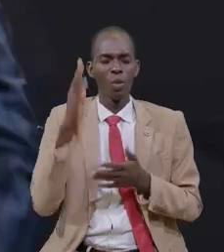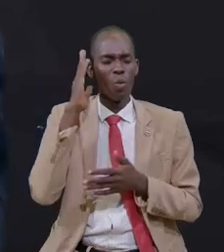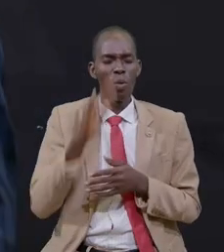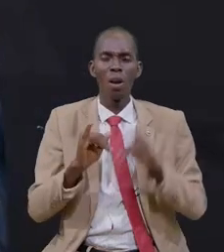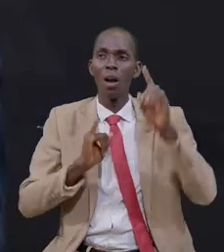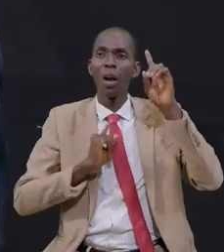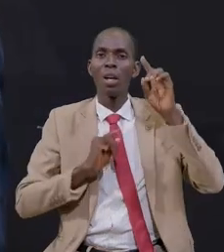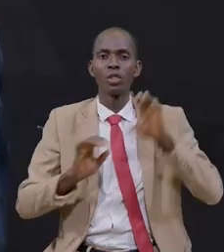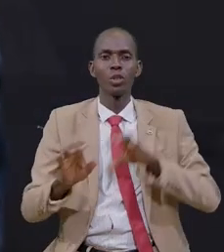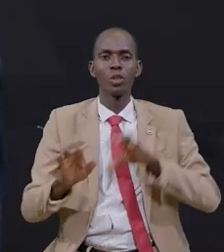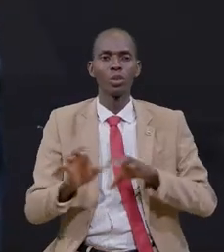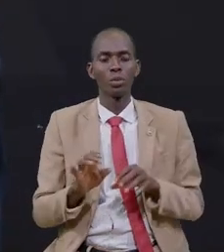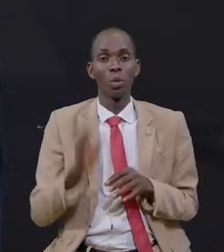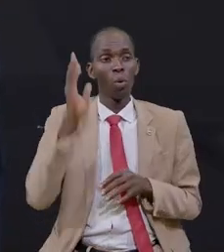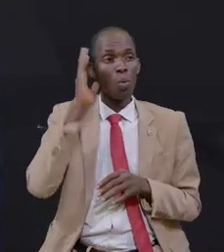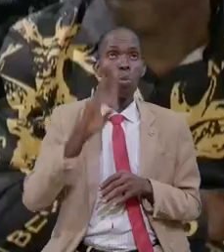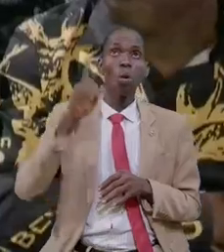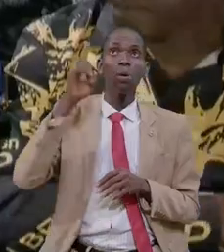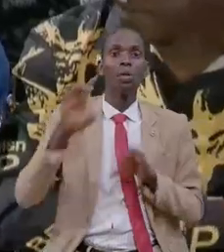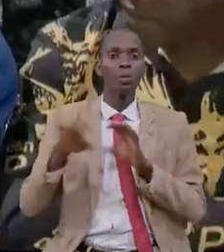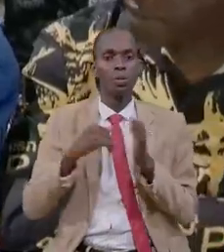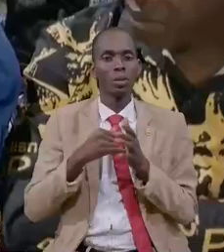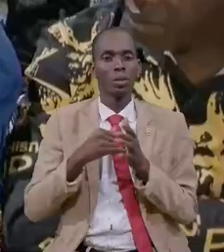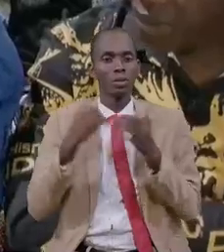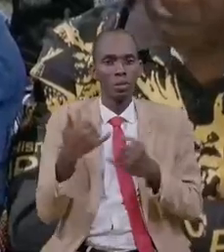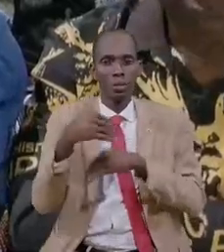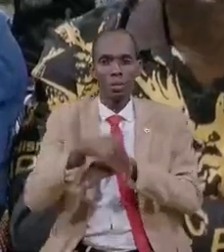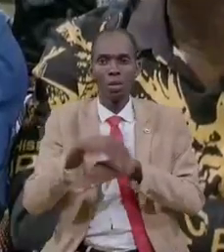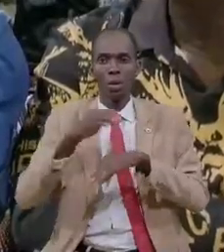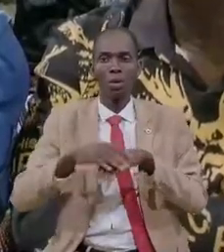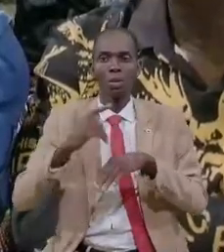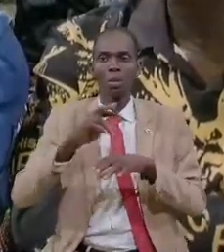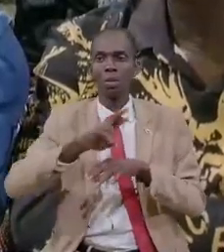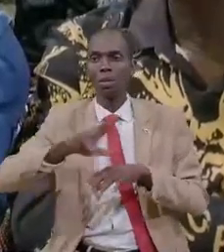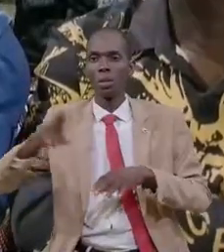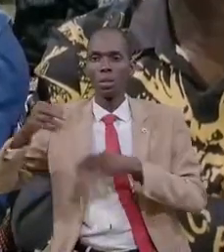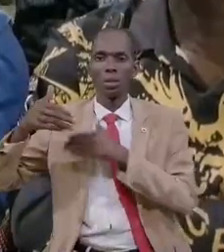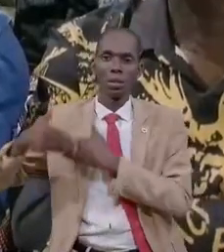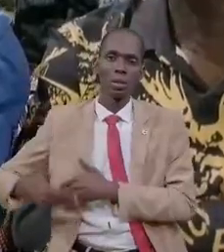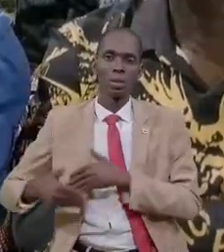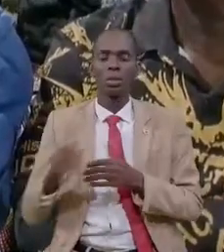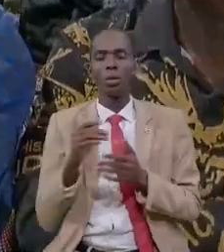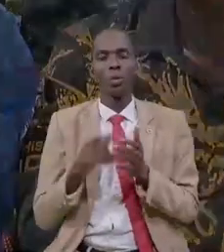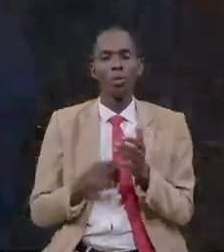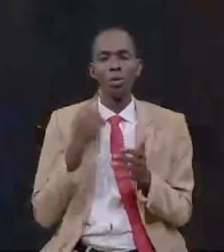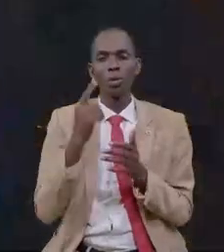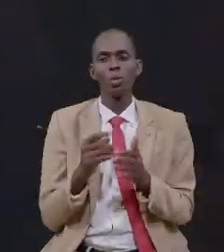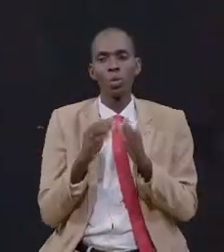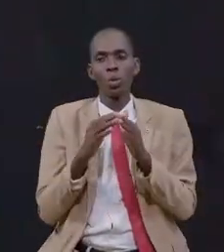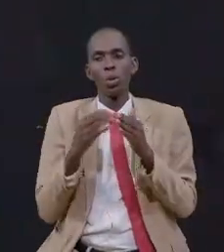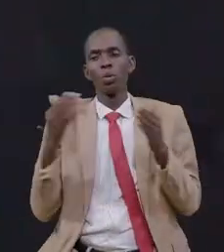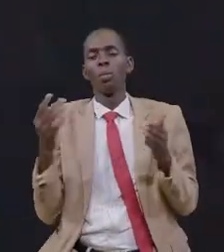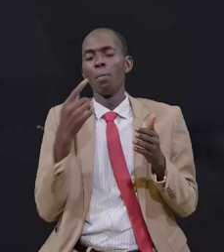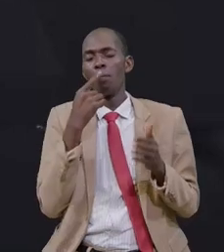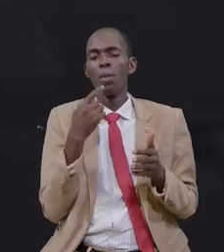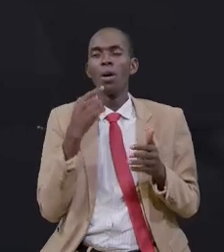je le ferai. Est-ce qu'il le fera ce soir? À ma droite là-bas, vous demandez. Une fois que vous ouvrez la bouche,